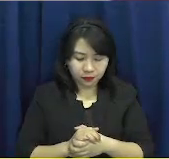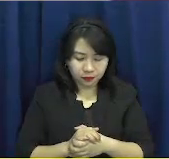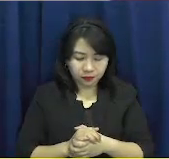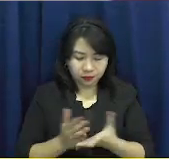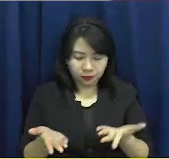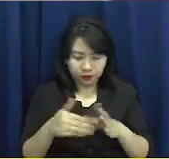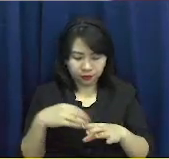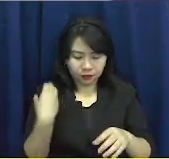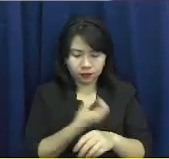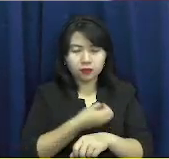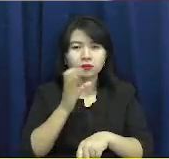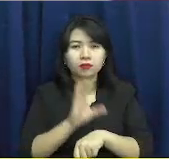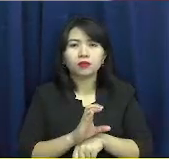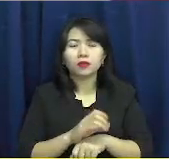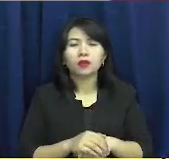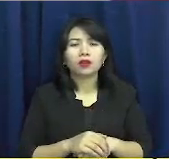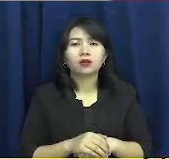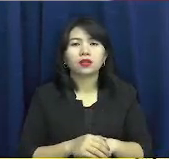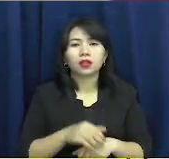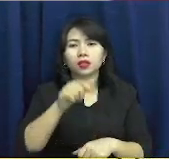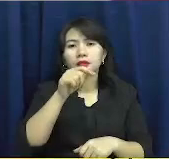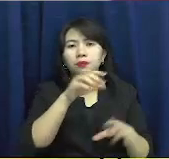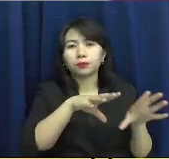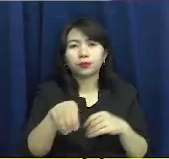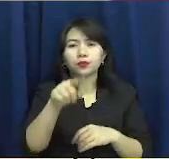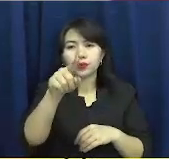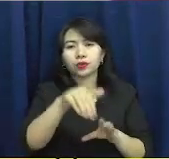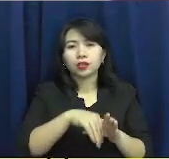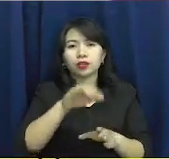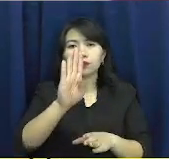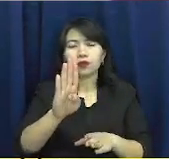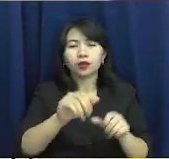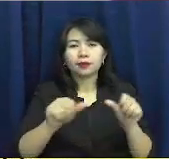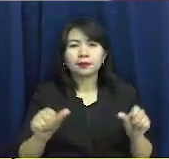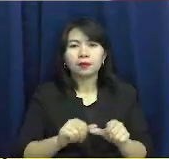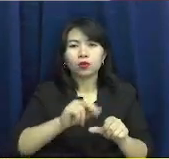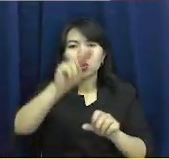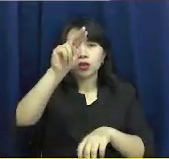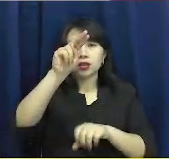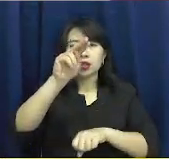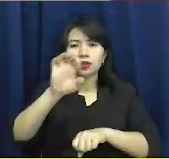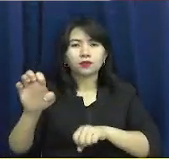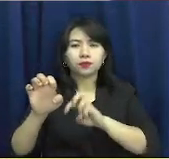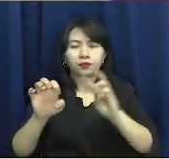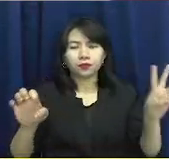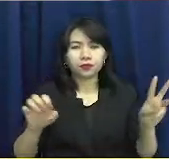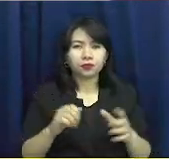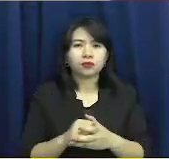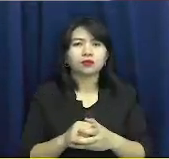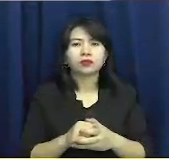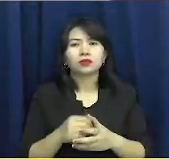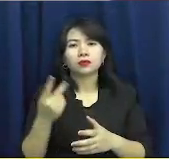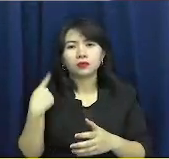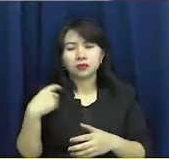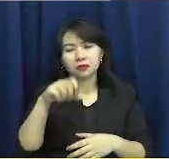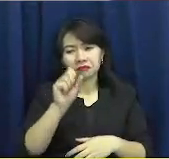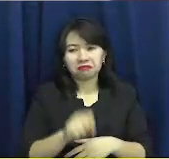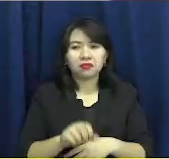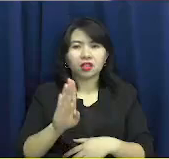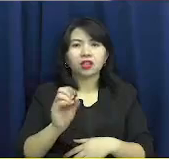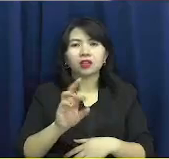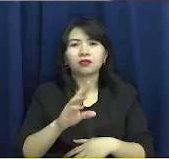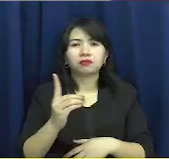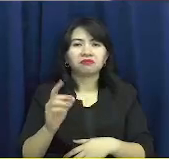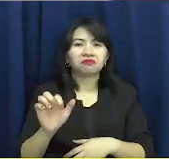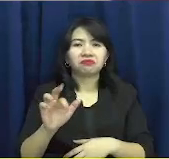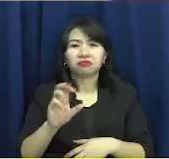natin. Nilagay kayo sa area nyo sa north, south, east, west corner. Nilagay kayo sa area ni, nilagay kayo sa area ng south borders, nilagay kayo sa